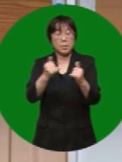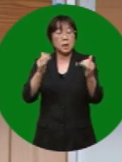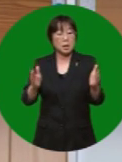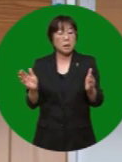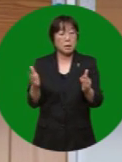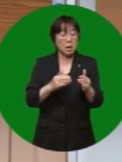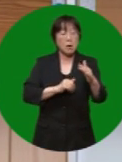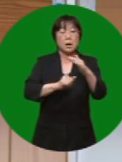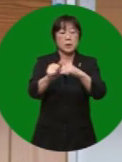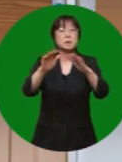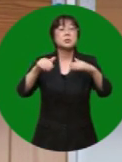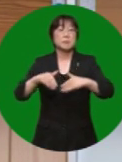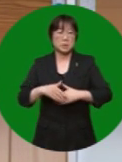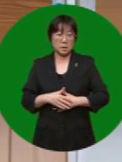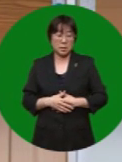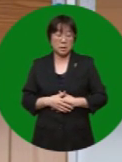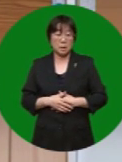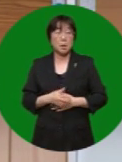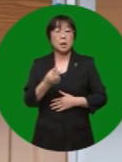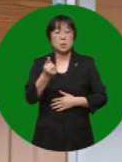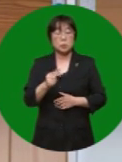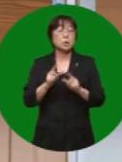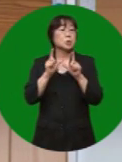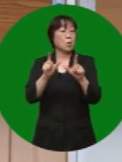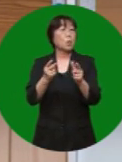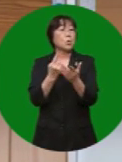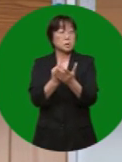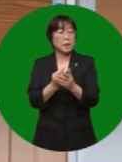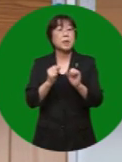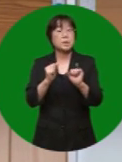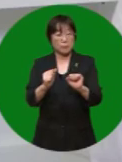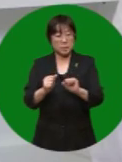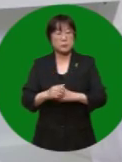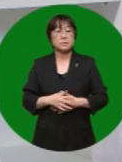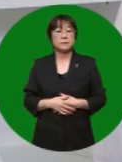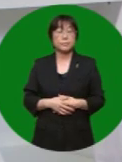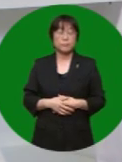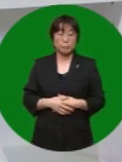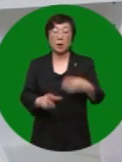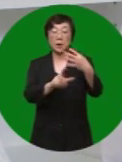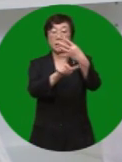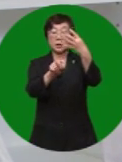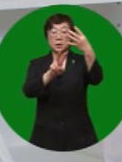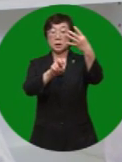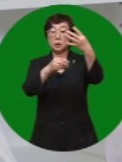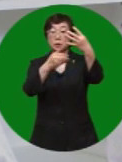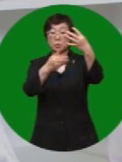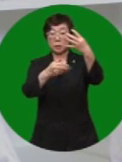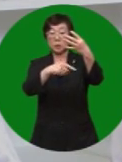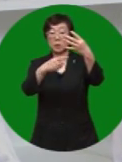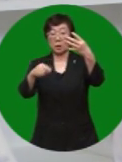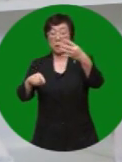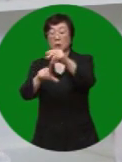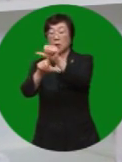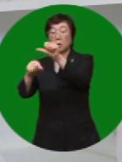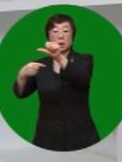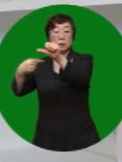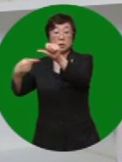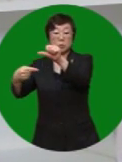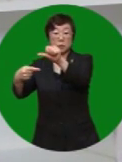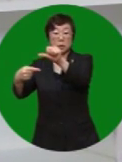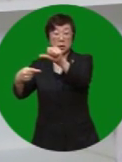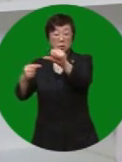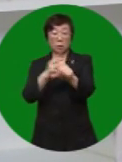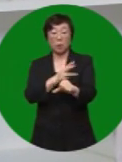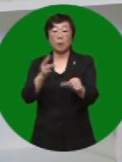派遣しました。少し報告だけさせていただきたいと思います。 4月の29日から5